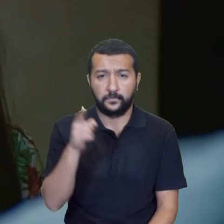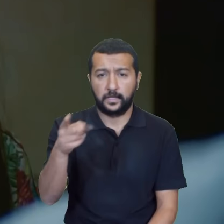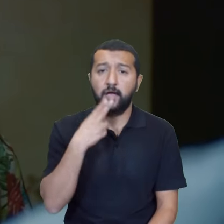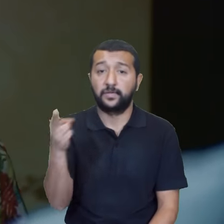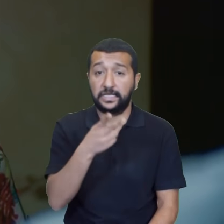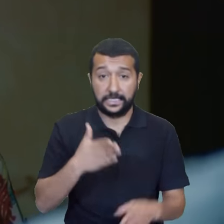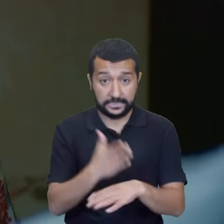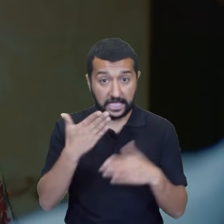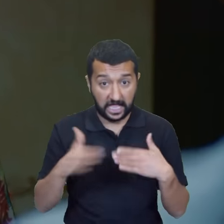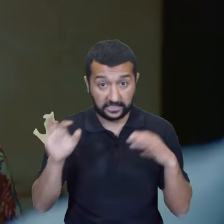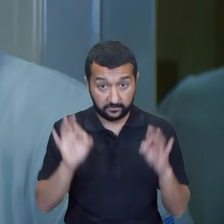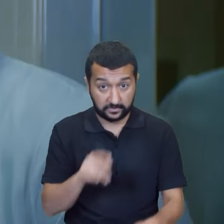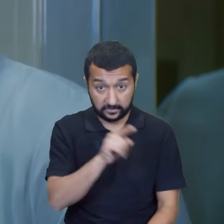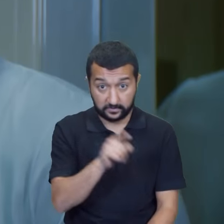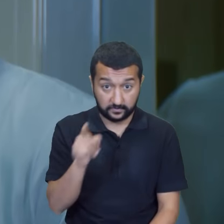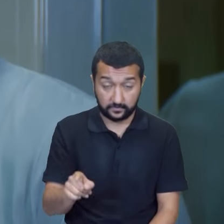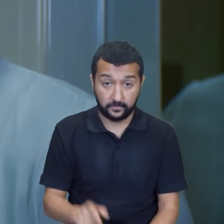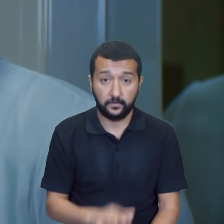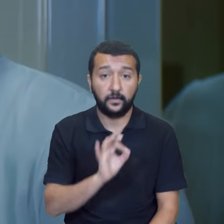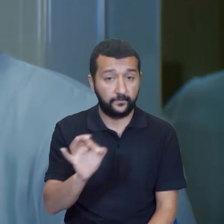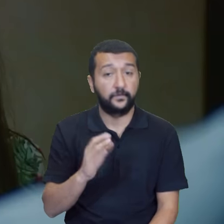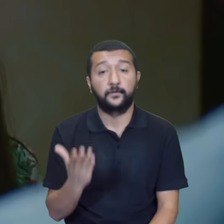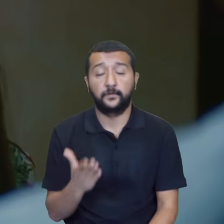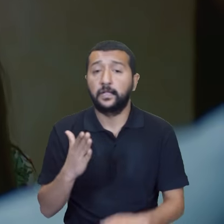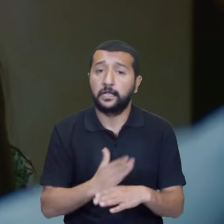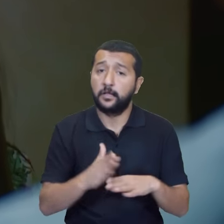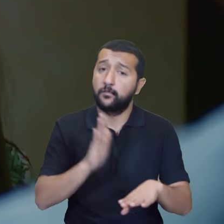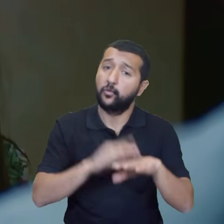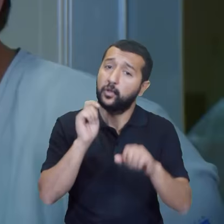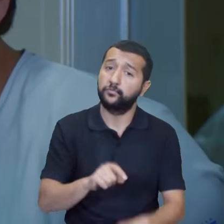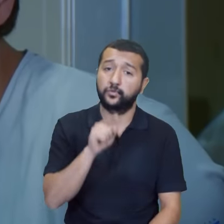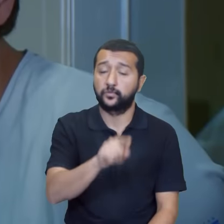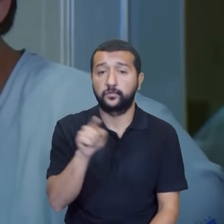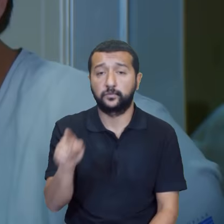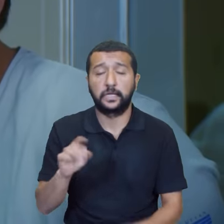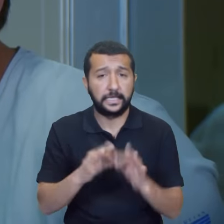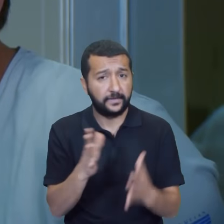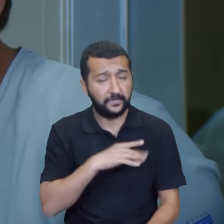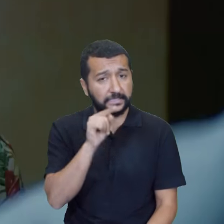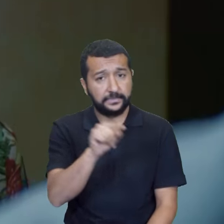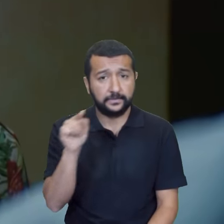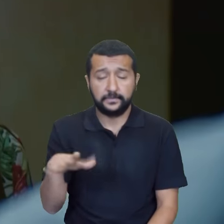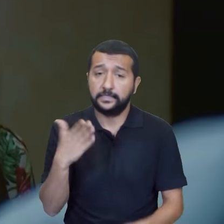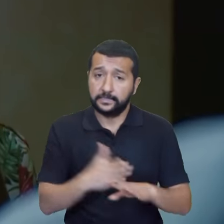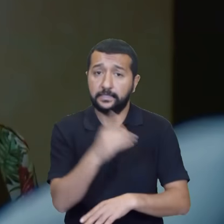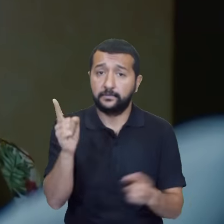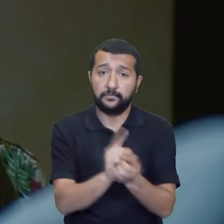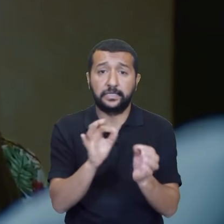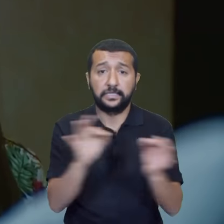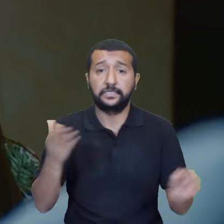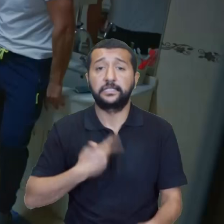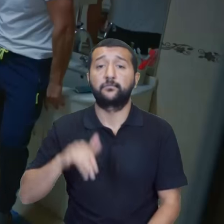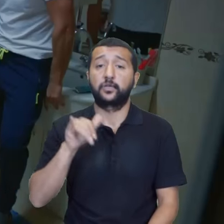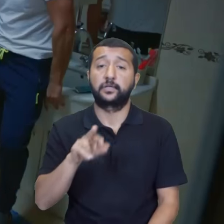Itır ablaya gerçekten ayrılacak mısınız? Evet. Niye böyle yapıyorsunuz? Neniz var sizin? Sanki birbirinizi hiç